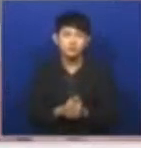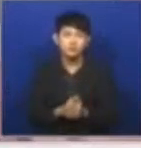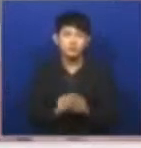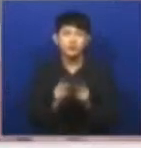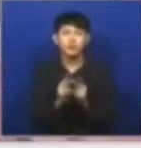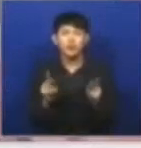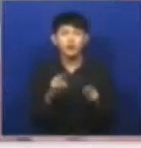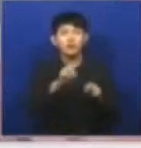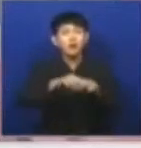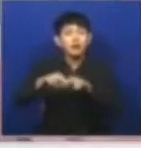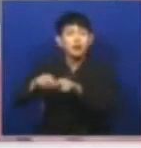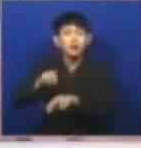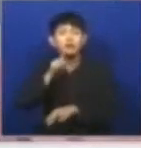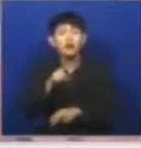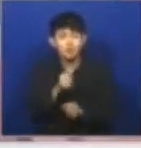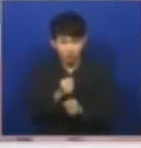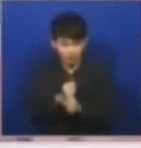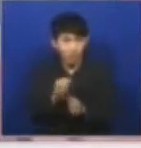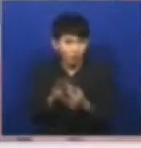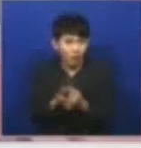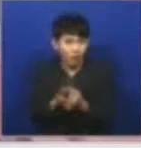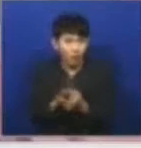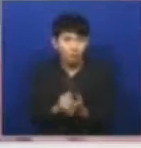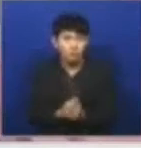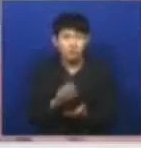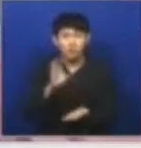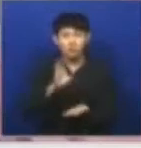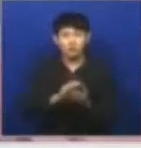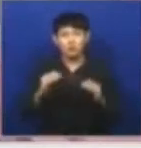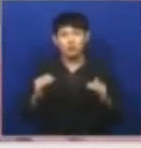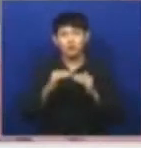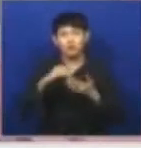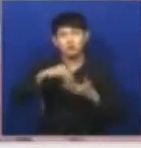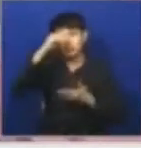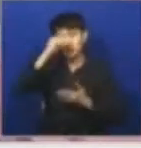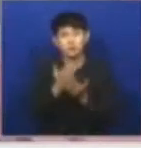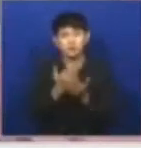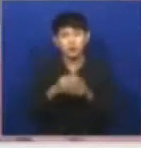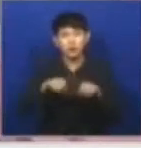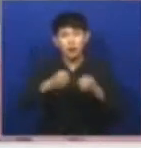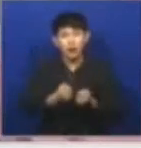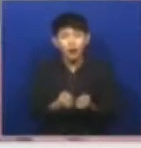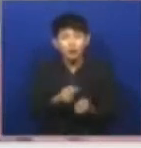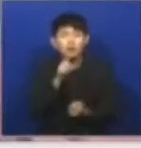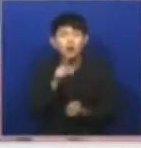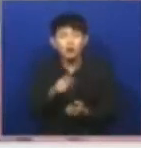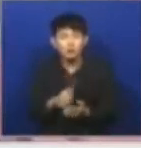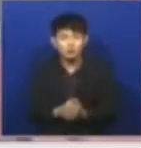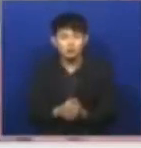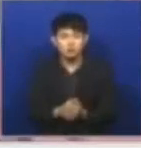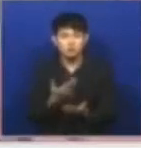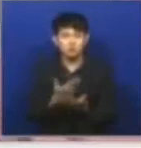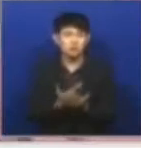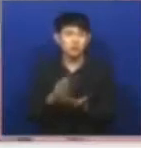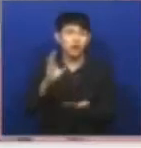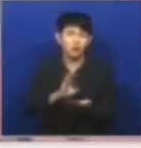การที่นั่งอยู่เนี่ยท่านมีส่วนไหมกองทุนเสมอภาคทางการศึกษาท่านตัดงบประมาณเขาขึ้นไปเมื่อโอนงบประ